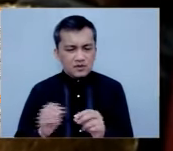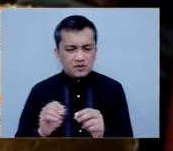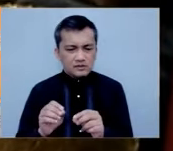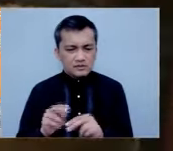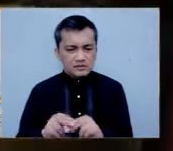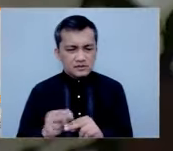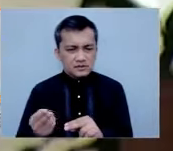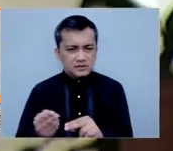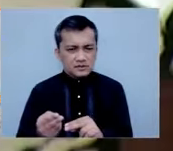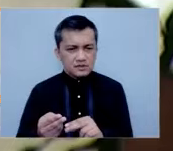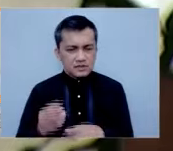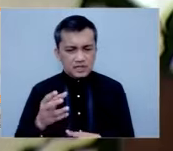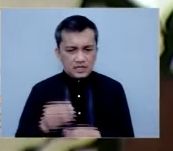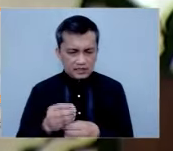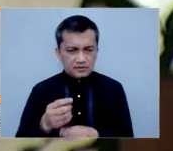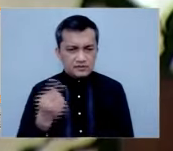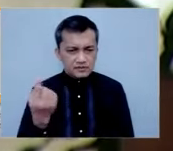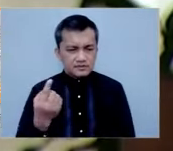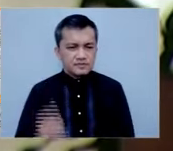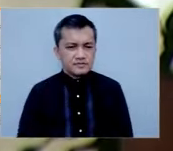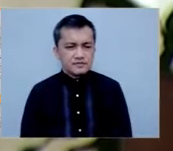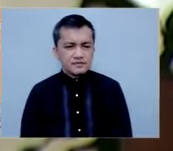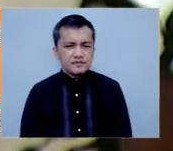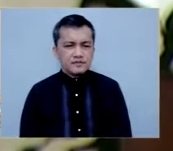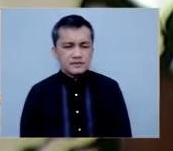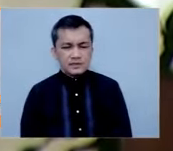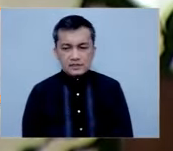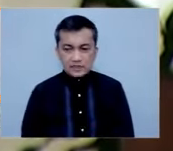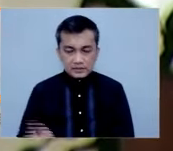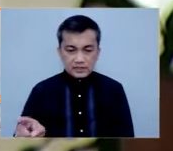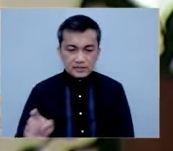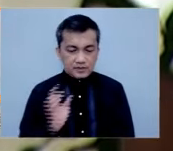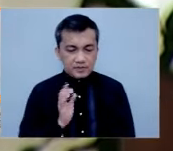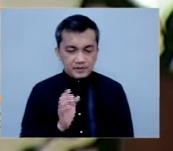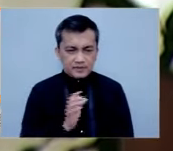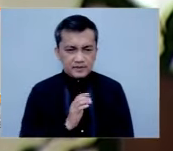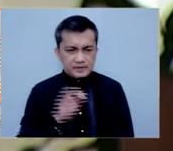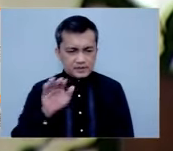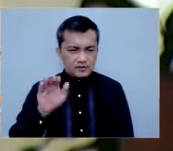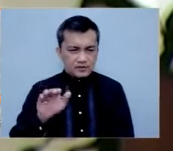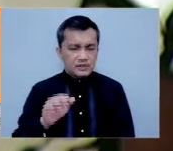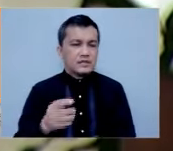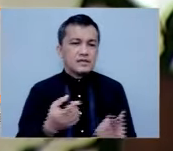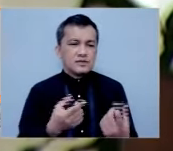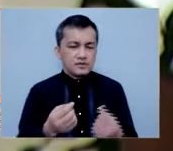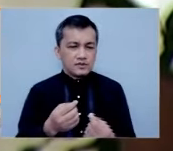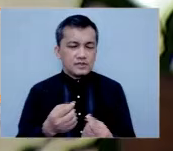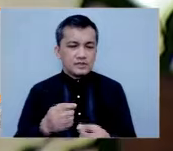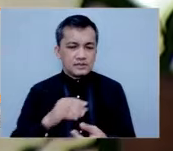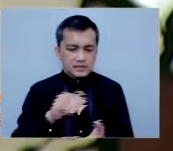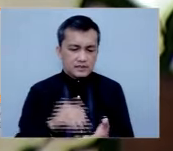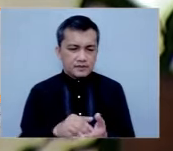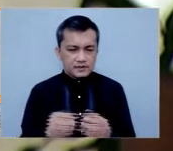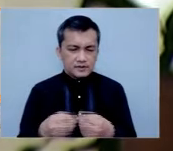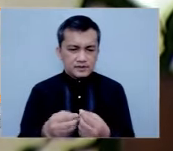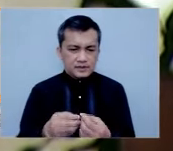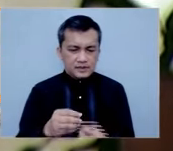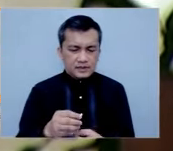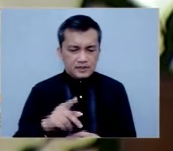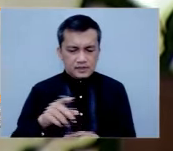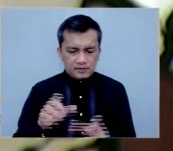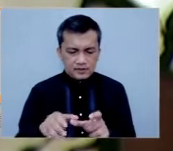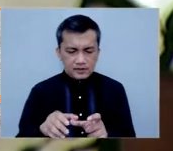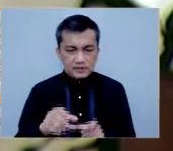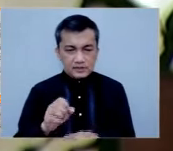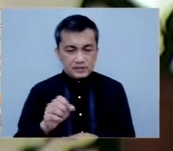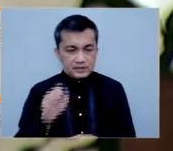just add on. Nanawagan din ng isang mambabatas na gawin ng centralized ang pag-i-issue ng mga PWD at senior citizens ID